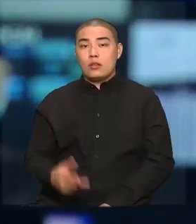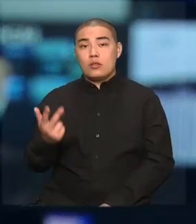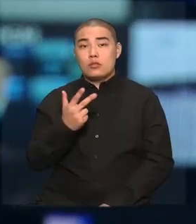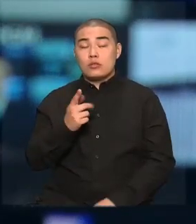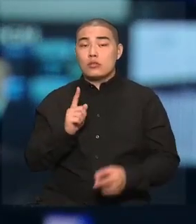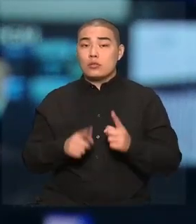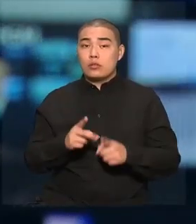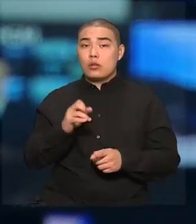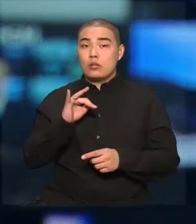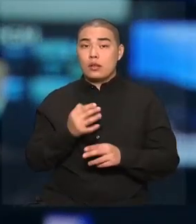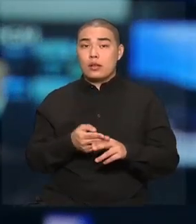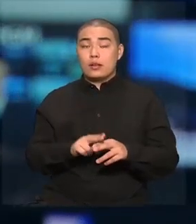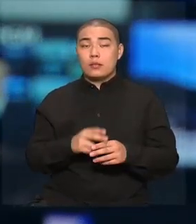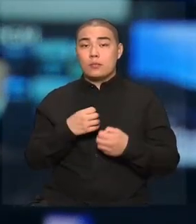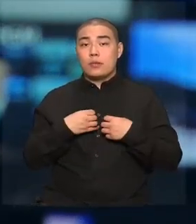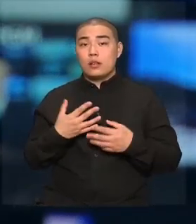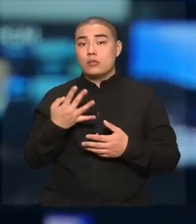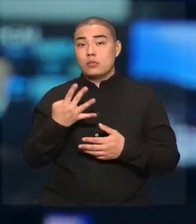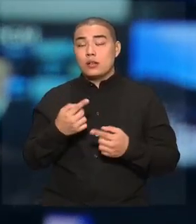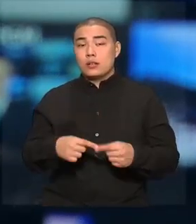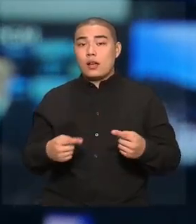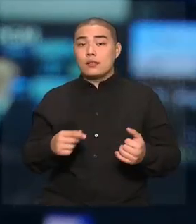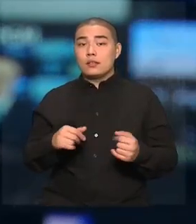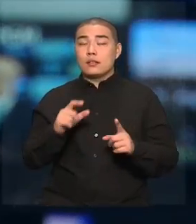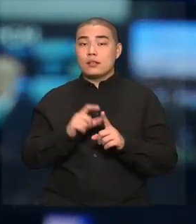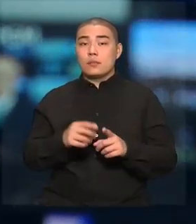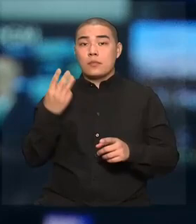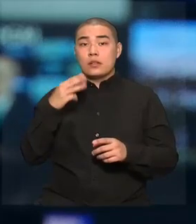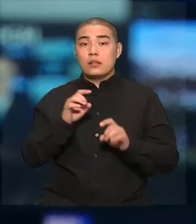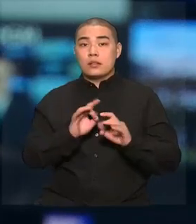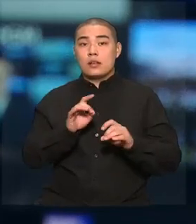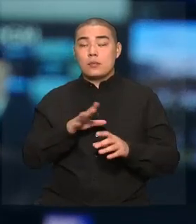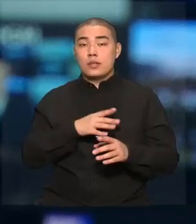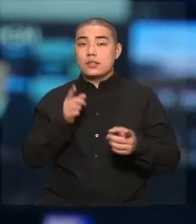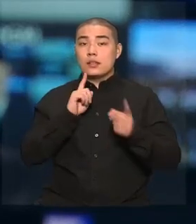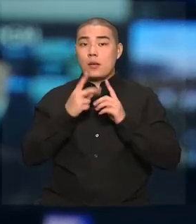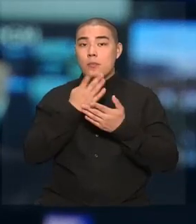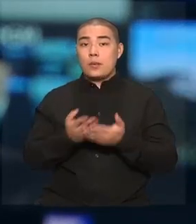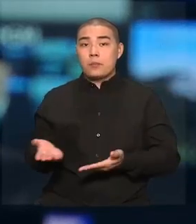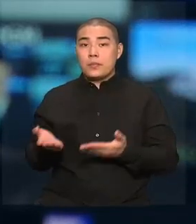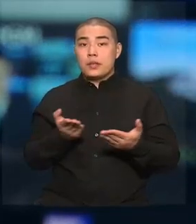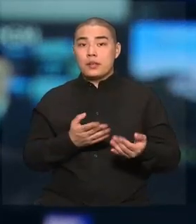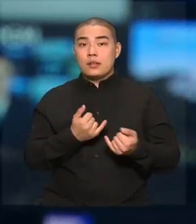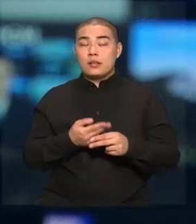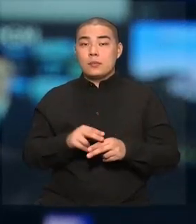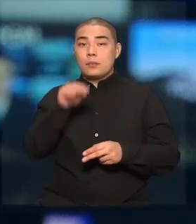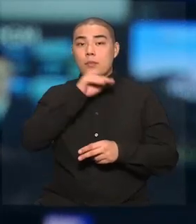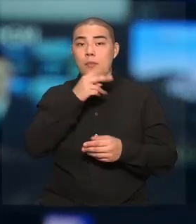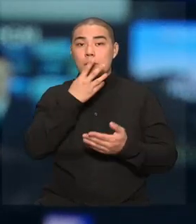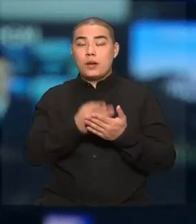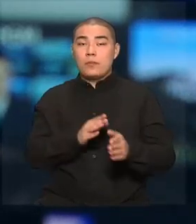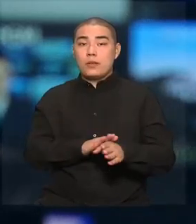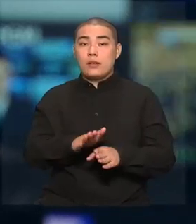Үшінші ұлттық құрылтай қарсаңында төрт түрлі тақырып таразыға тартылды. Секциялық отырыстарға шақырылған сала мамандары жұртты